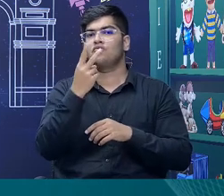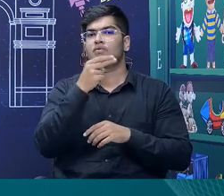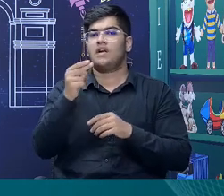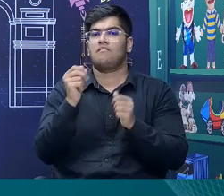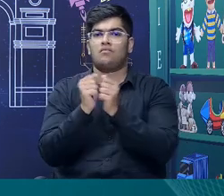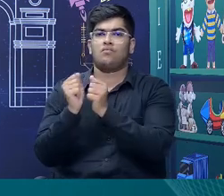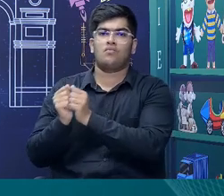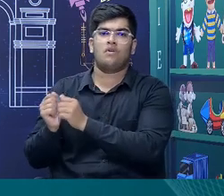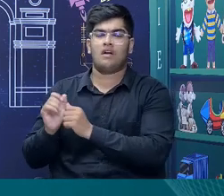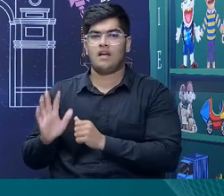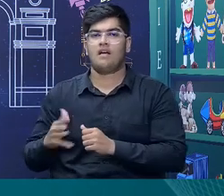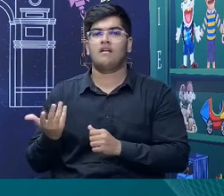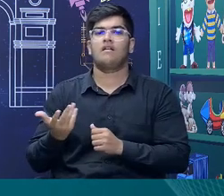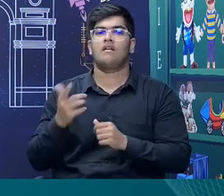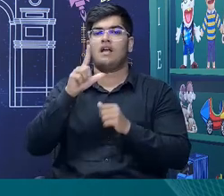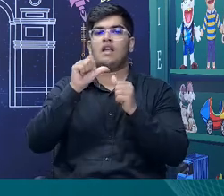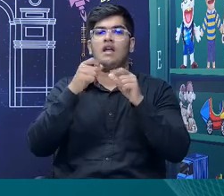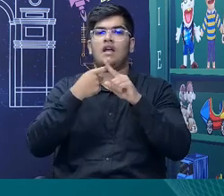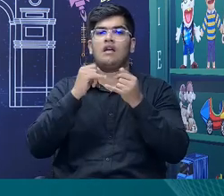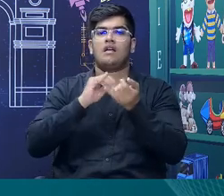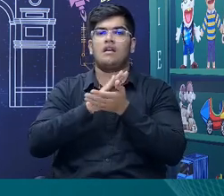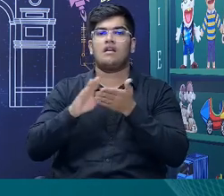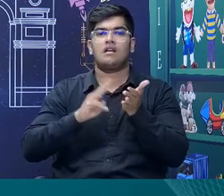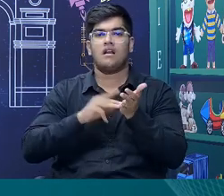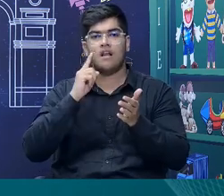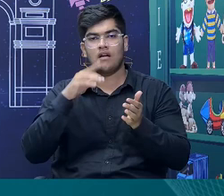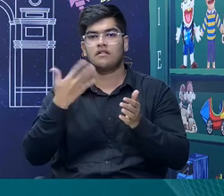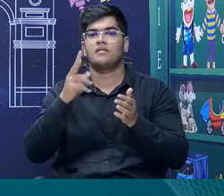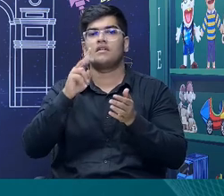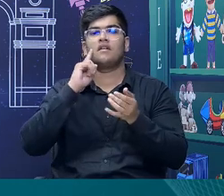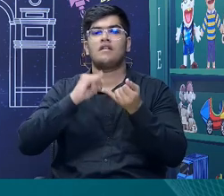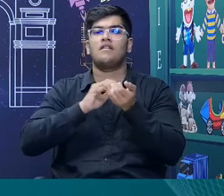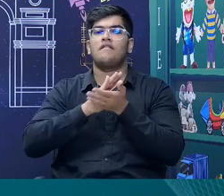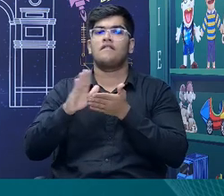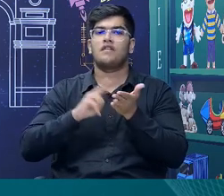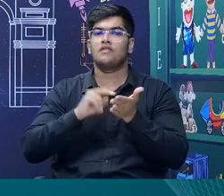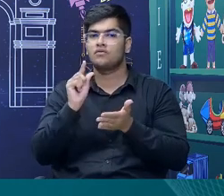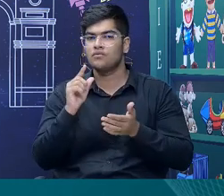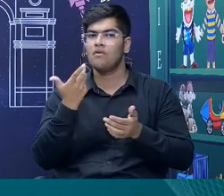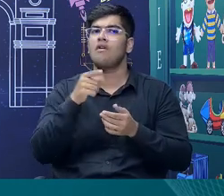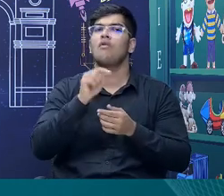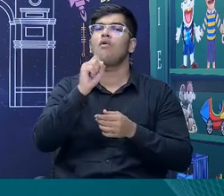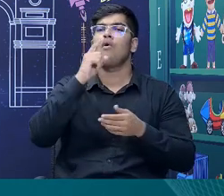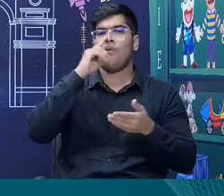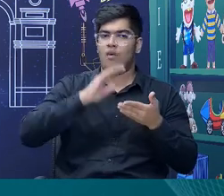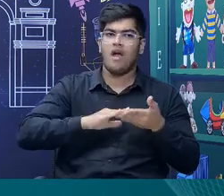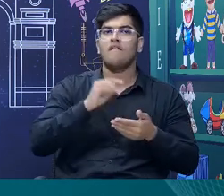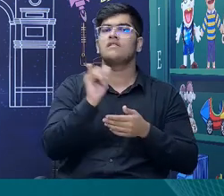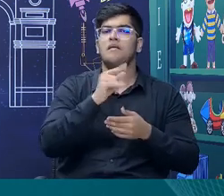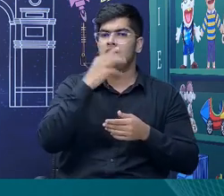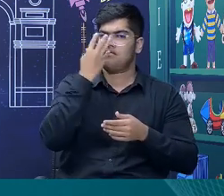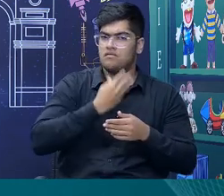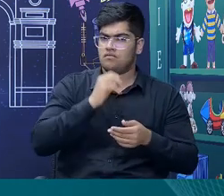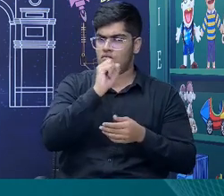है लक्ष्मी विष्णु और नाम आता है शिवा पार्वती तो गणेश जी के साथ किन का नाम आता है जी